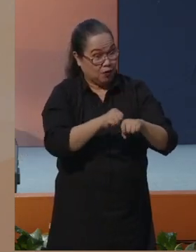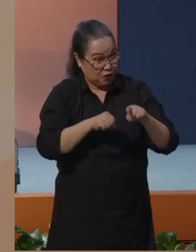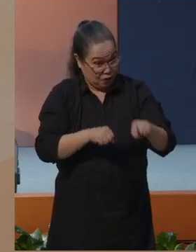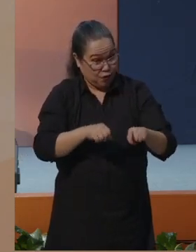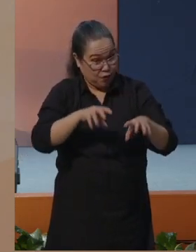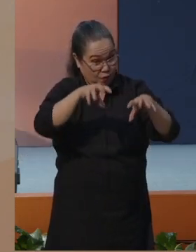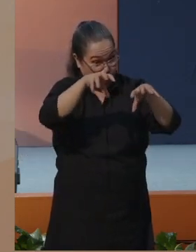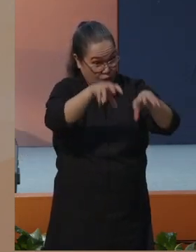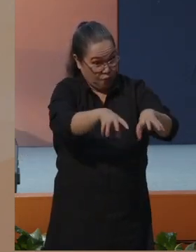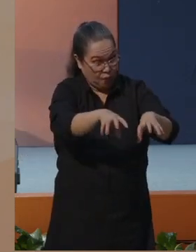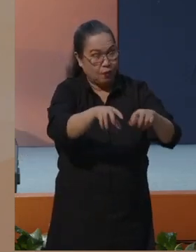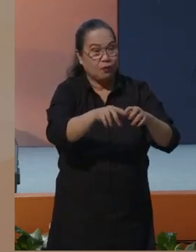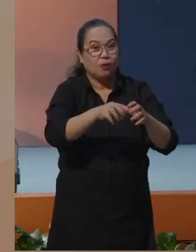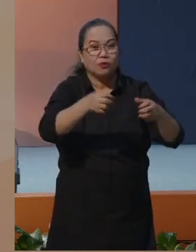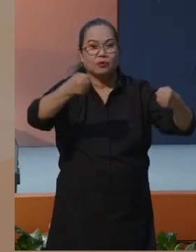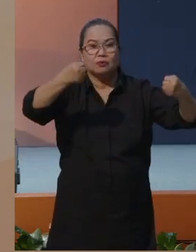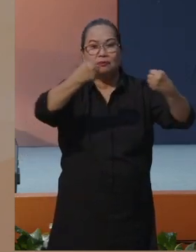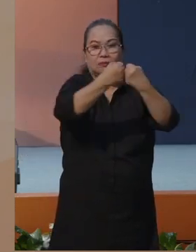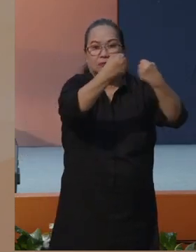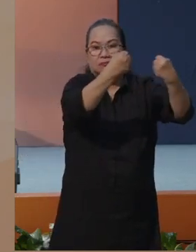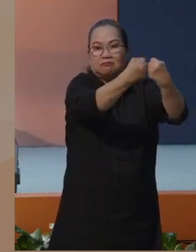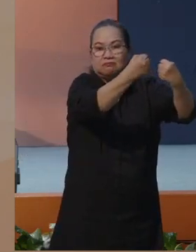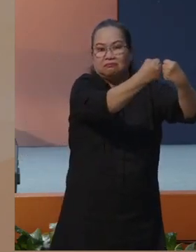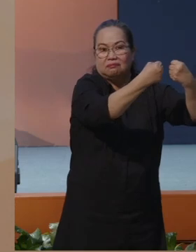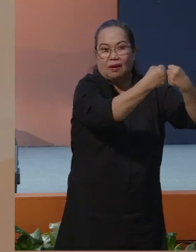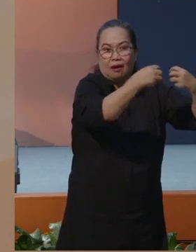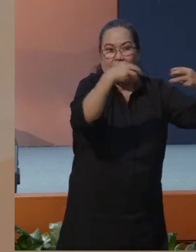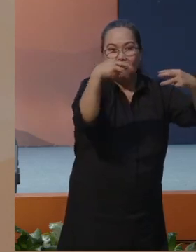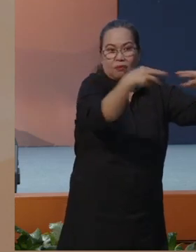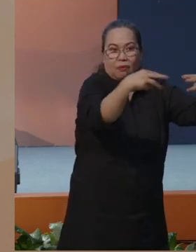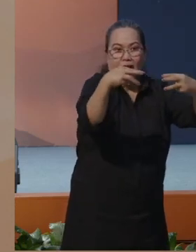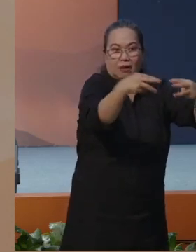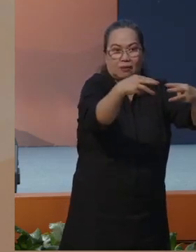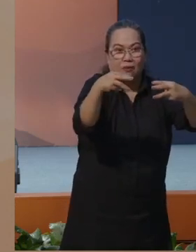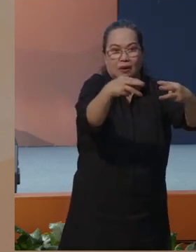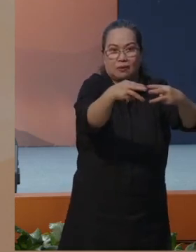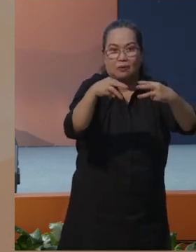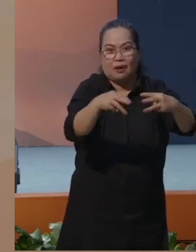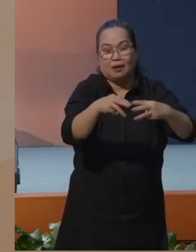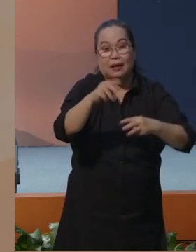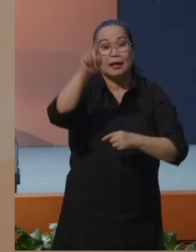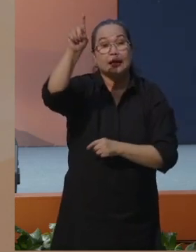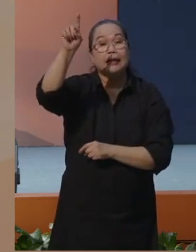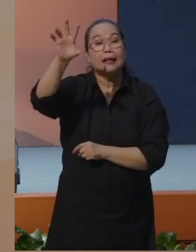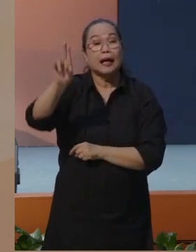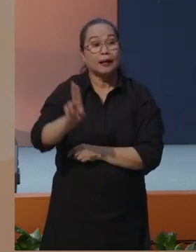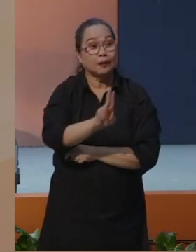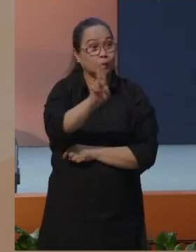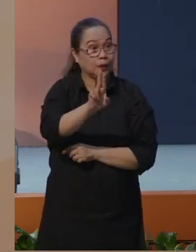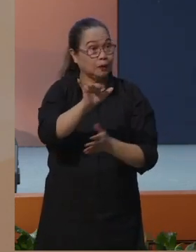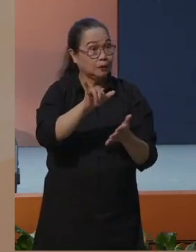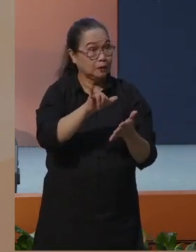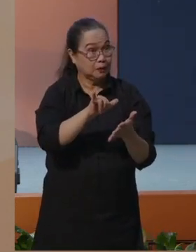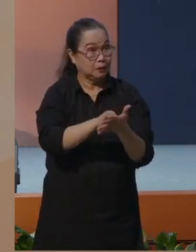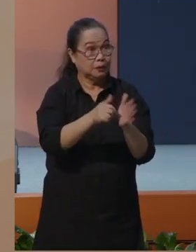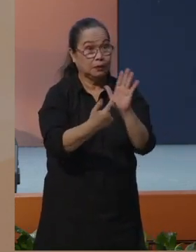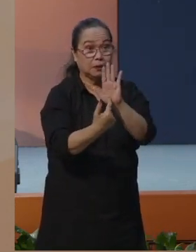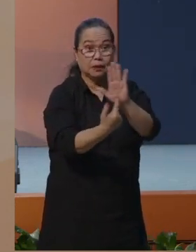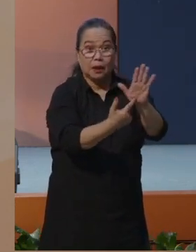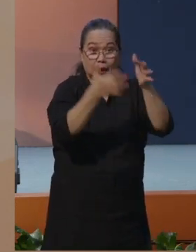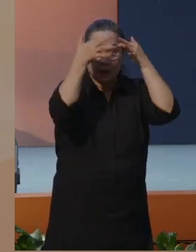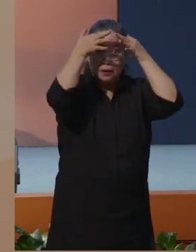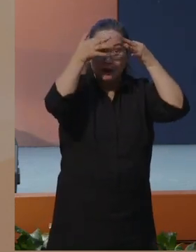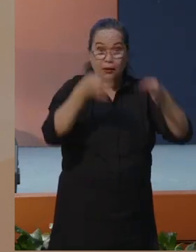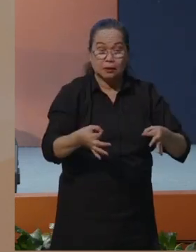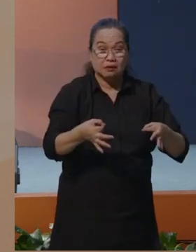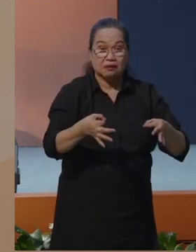naroon upang digmain. Ang mga taong ito ay sapagkat sila ang gagamitin ng Diyos upang maging paghahatol dito sa